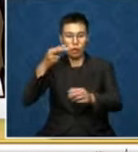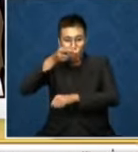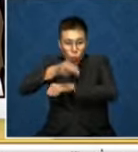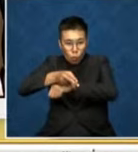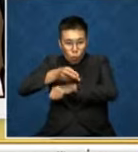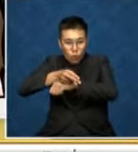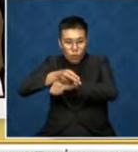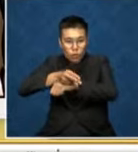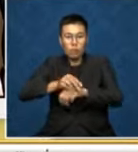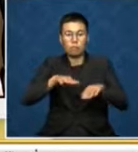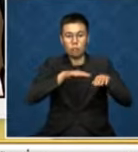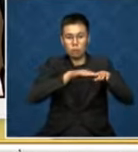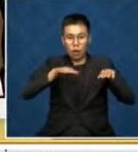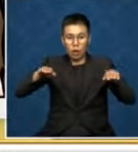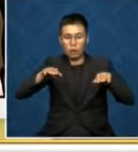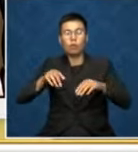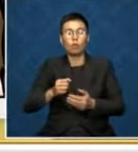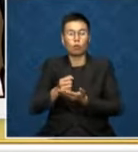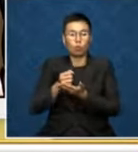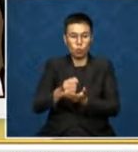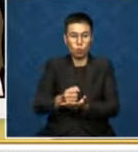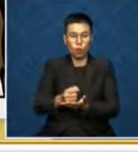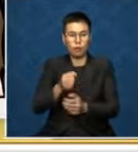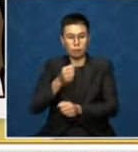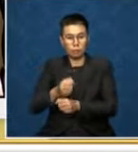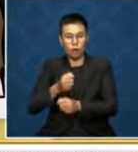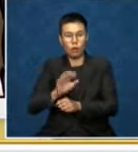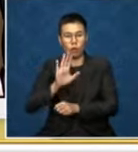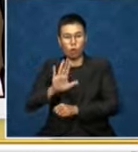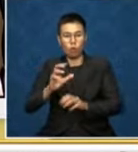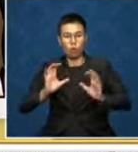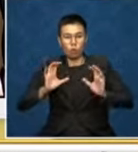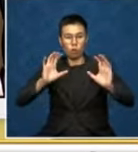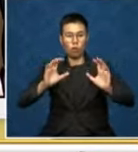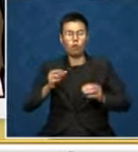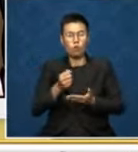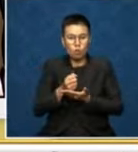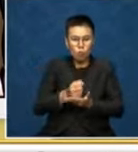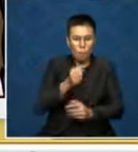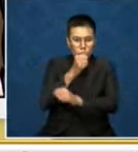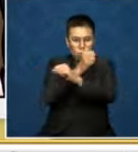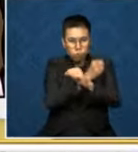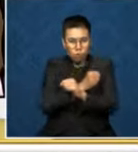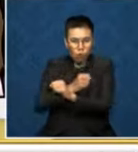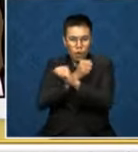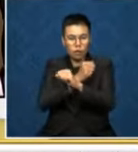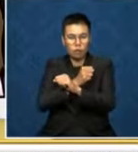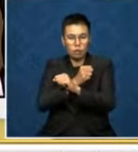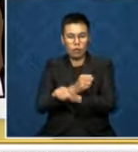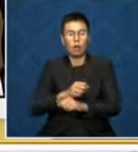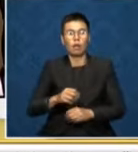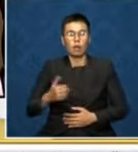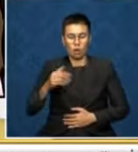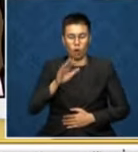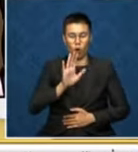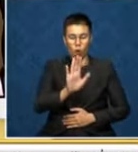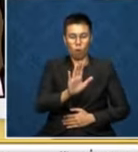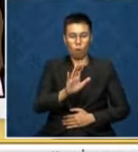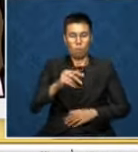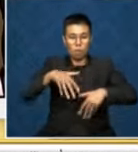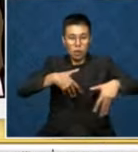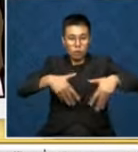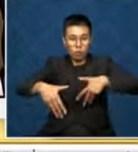เพื่อเป็นมาตรการรับรู้ทางหน่วยราชการที่ตระหนักถึงความปลอดภัยและความเชื่อมั่นกับพี่น้องประชาชนในพื้นที่ของดิฉันค่ะ